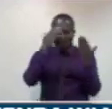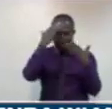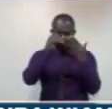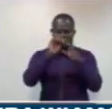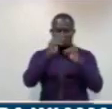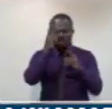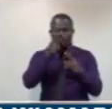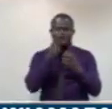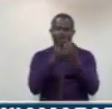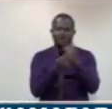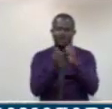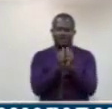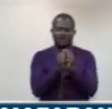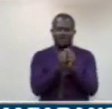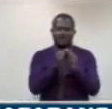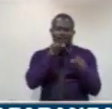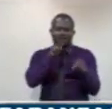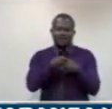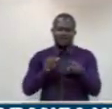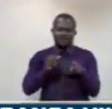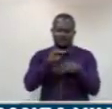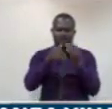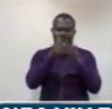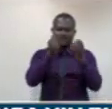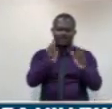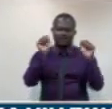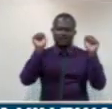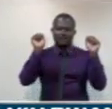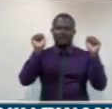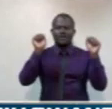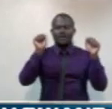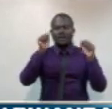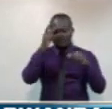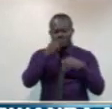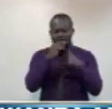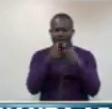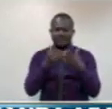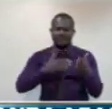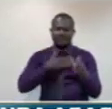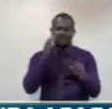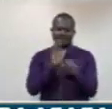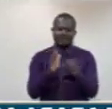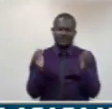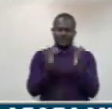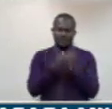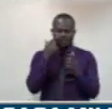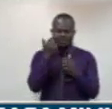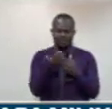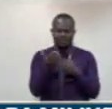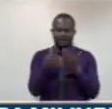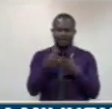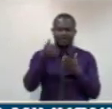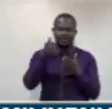baba ababyeyi bombi ndetse n'abavandimwe be batanu bararokotse ababyeyi n'abavandimwe be bishimira cyane kongera kubona umwana